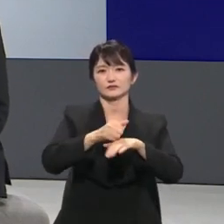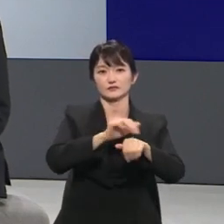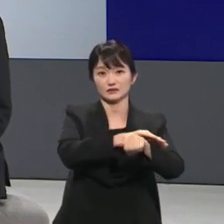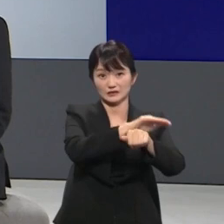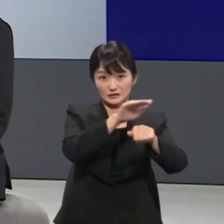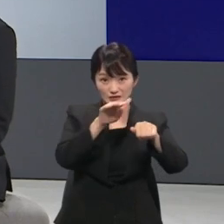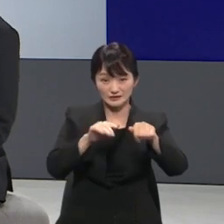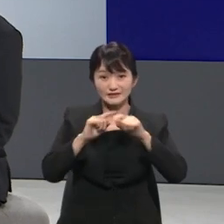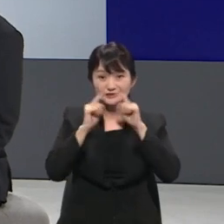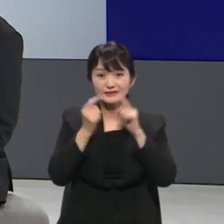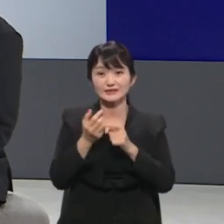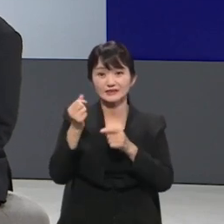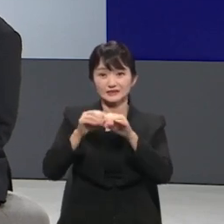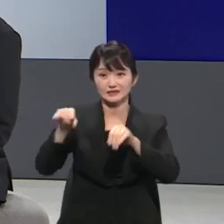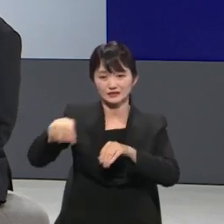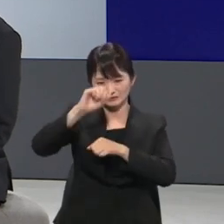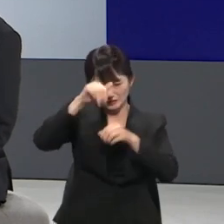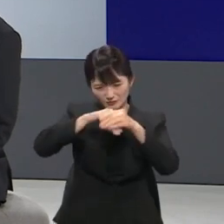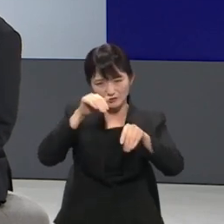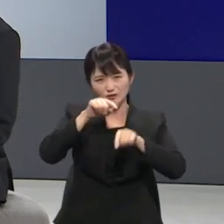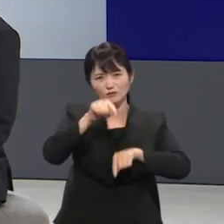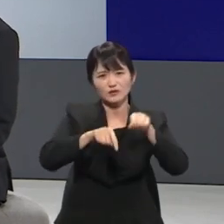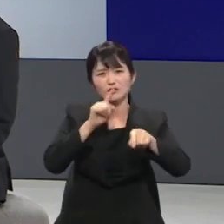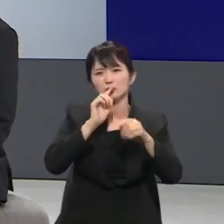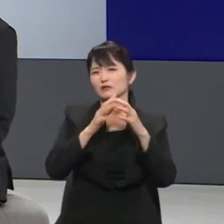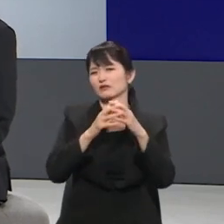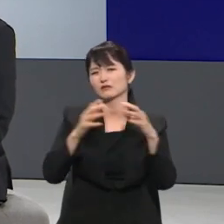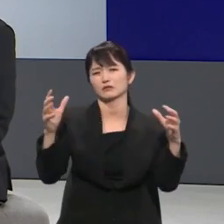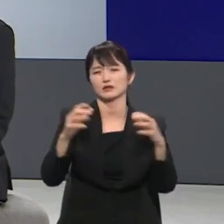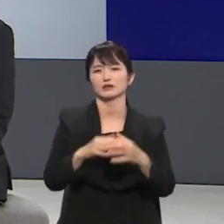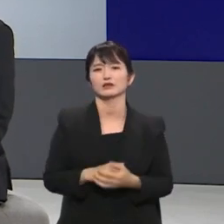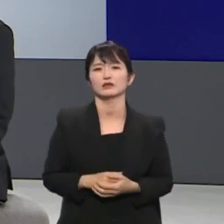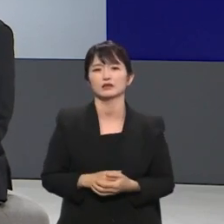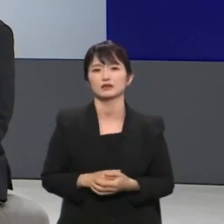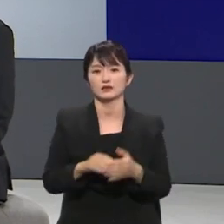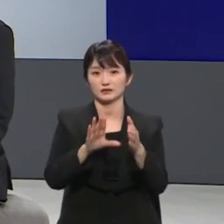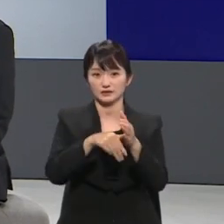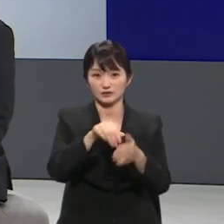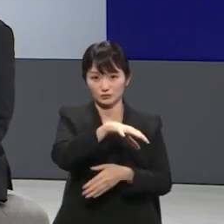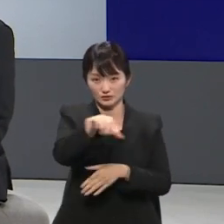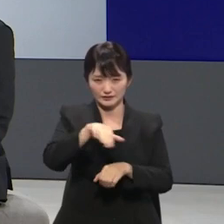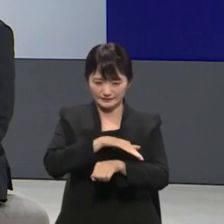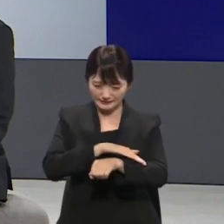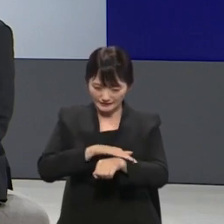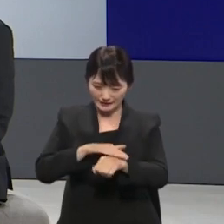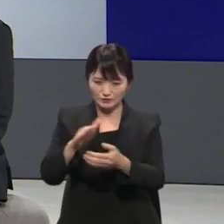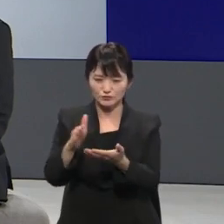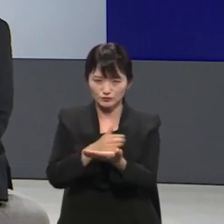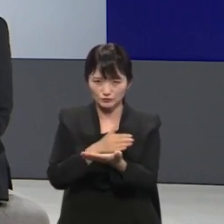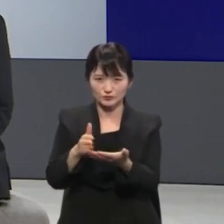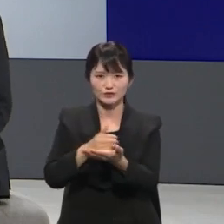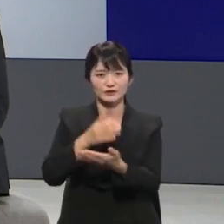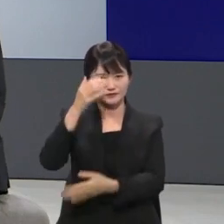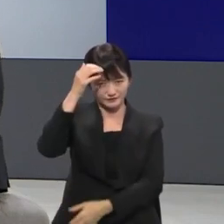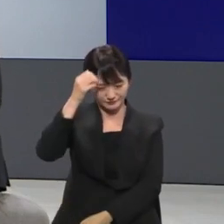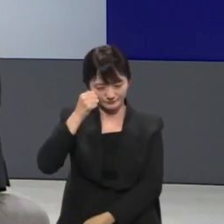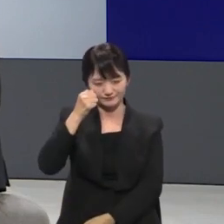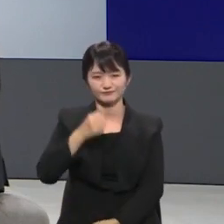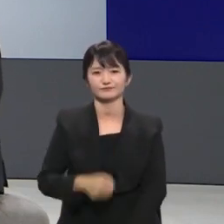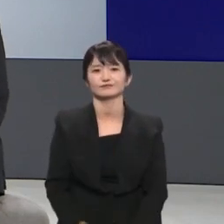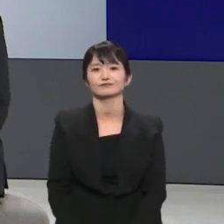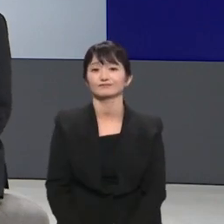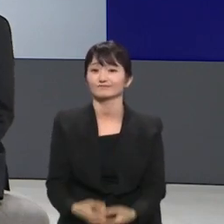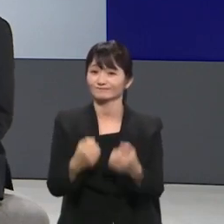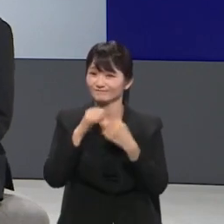맨발 걷기를 하는 분들이 있어서 최근 논란이 됐었는데 네. 이 때와 장소를 가리는 것도 잊지 마세요. 네. 네.